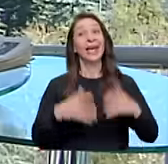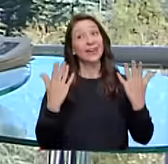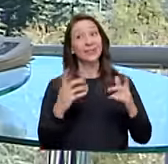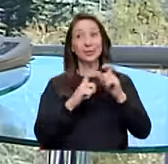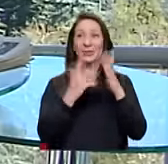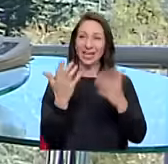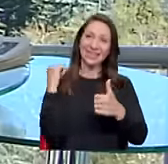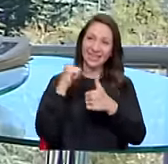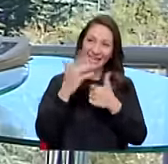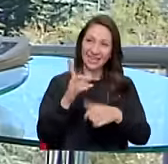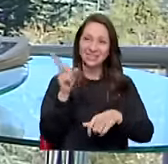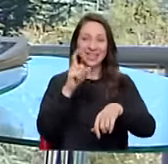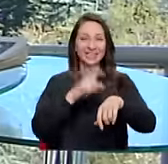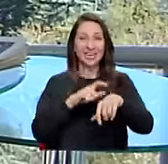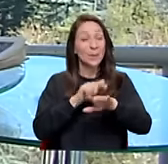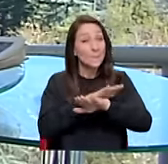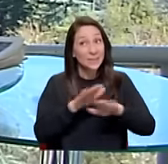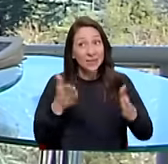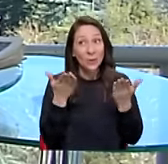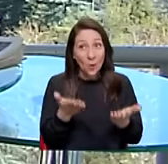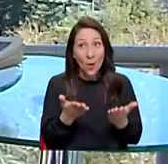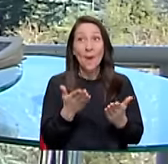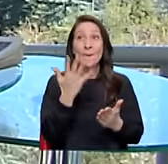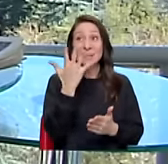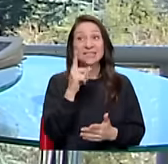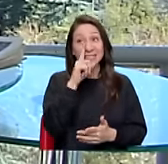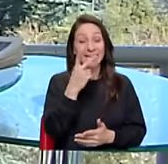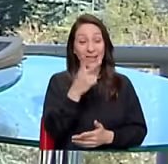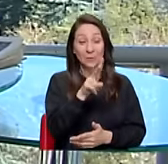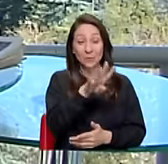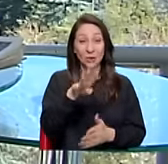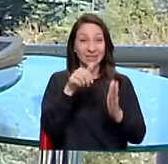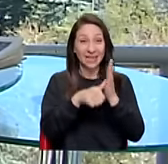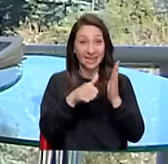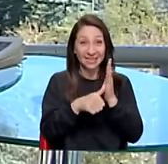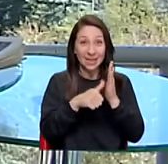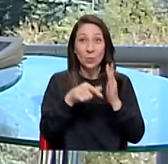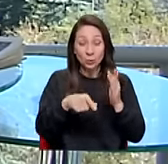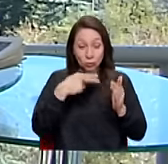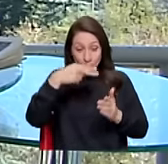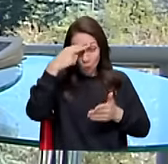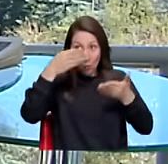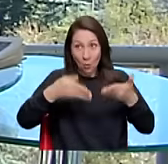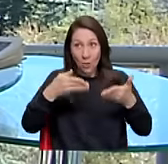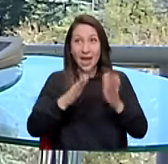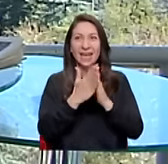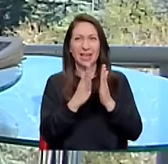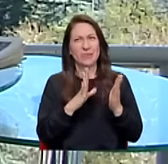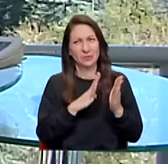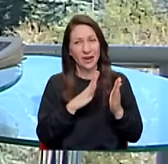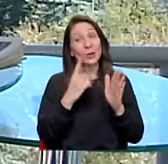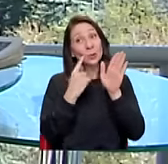Efendim günaydın bir kez daha. Çalar Saat'e nokta koyacağız. 5 Nisan 2024 tarihinde bu cuma gününde kitaplarımız